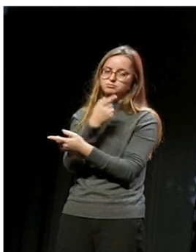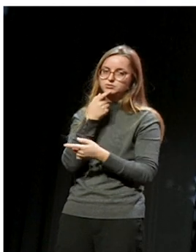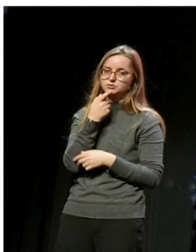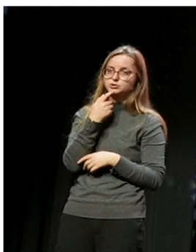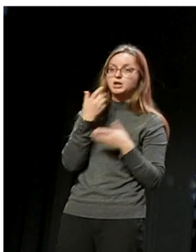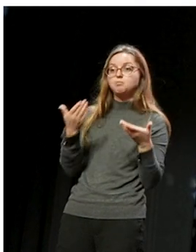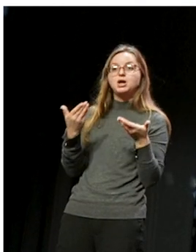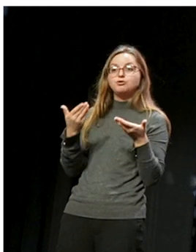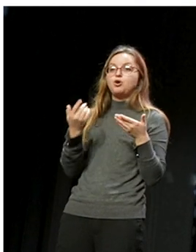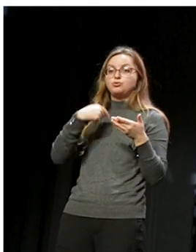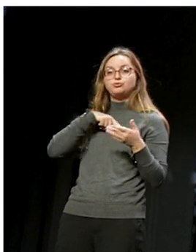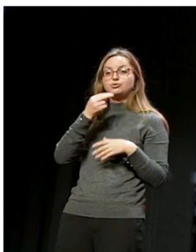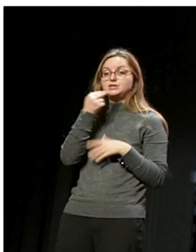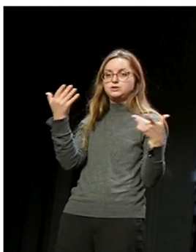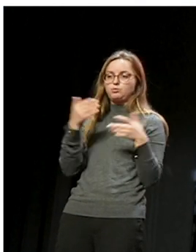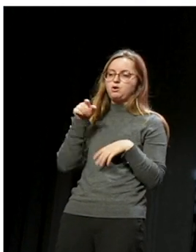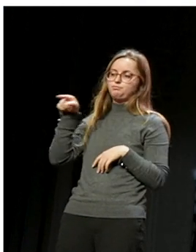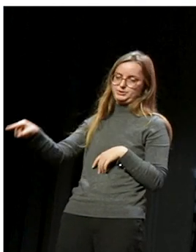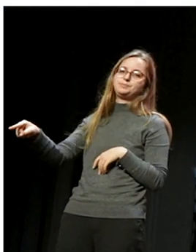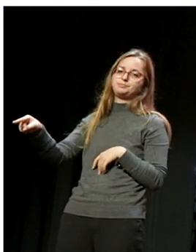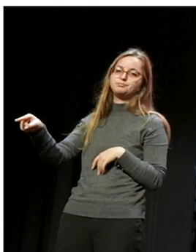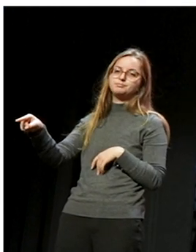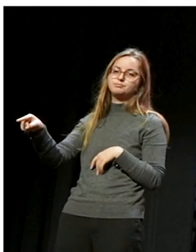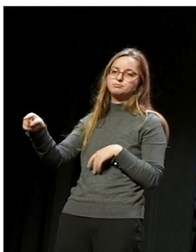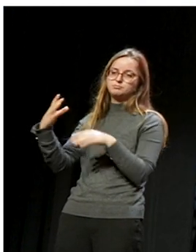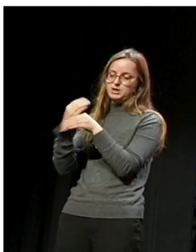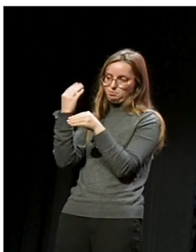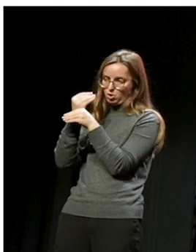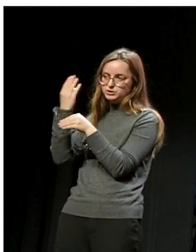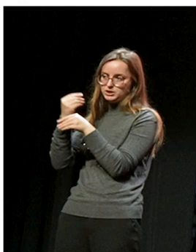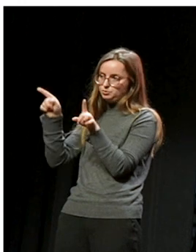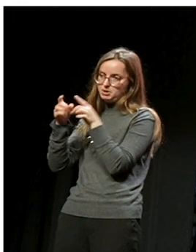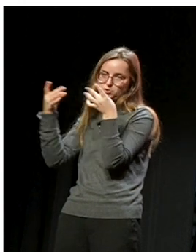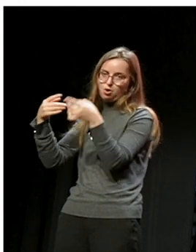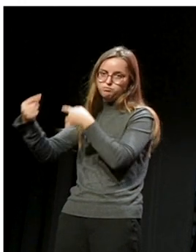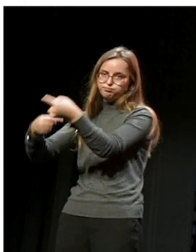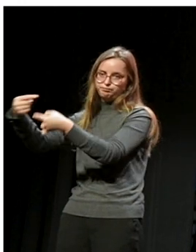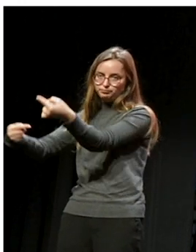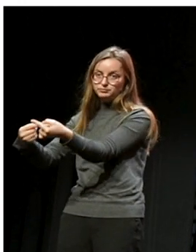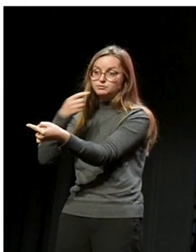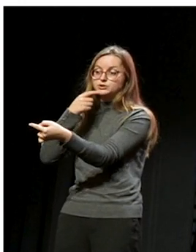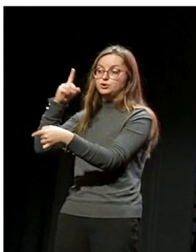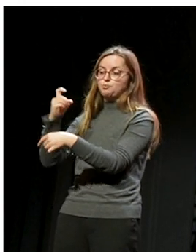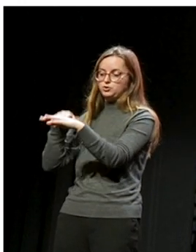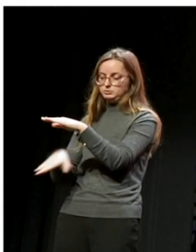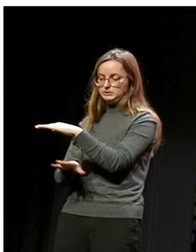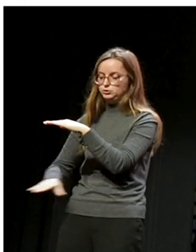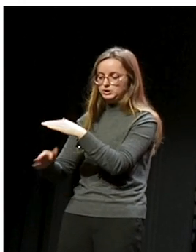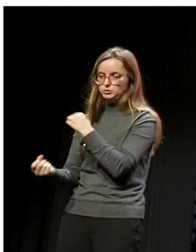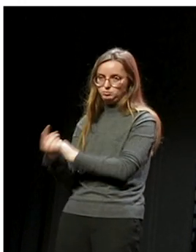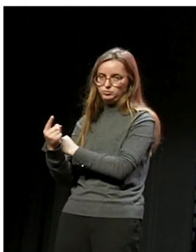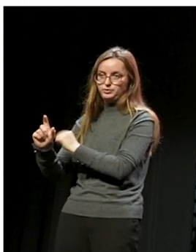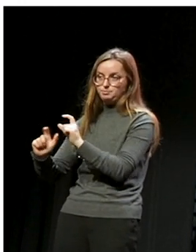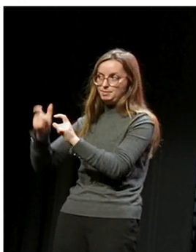marche actuellement, là, ce qu'on utilise, ce sont le deep learning. Donc on part vraiment de la base et on remonte. Et à l'intérieur du machine